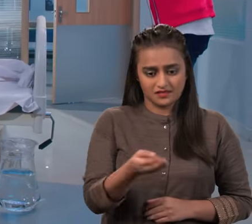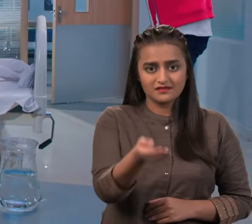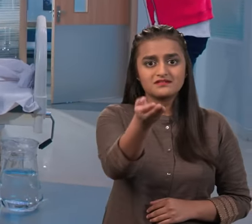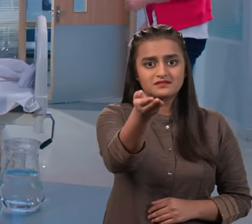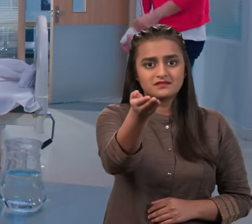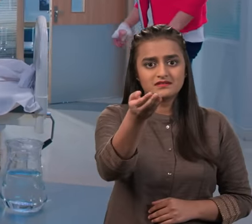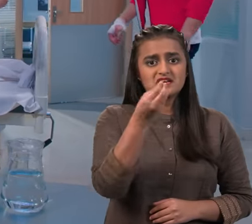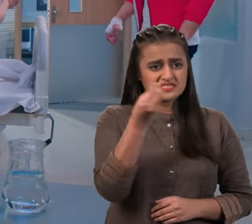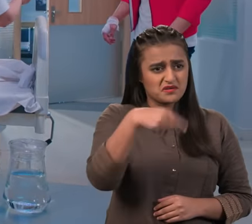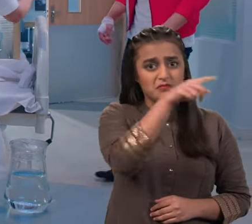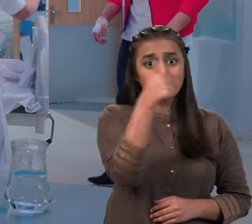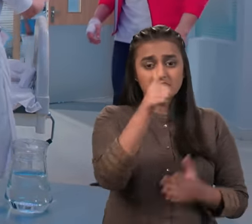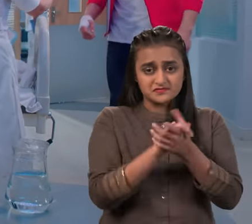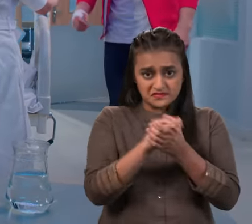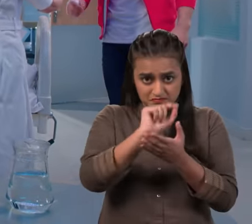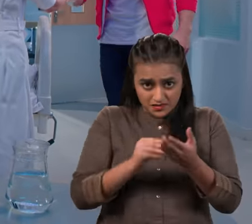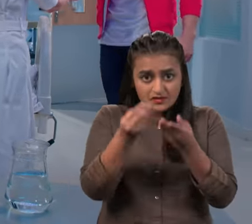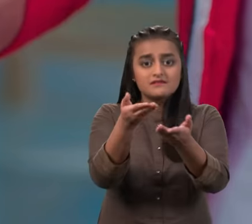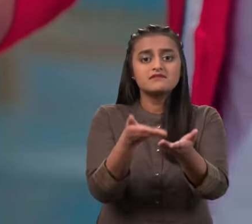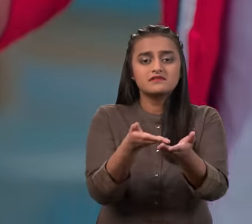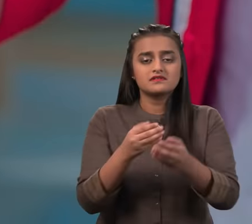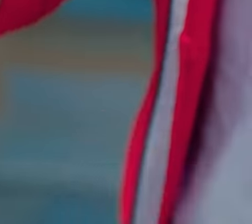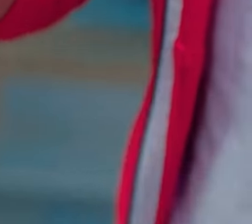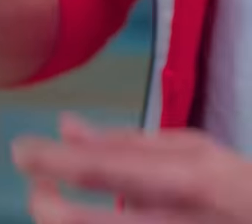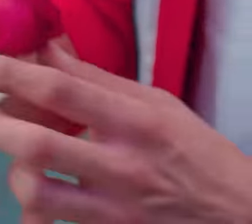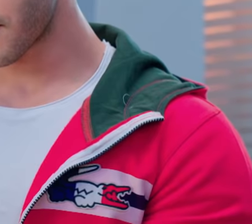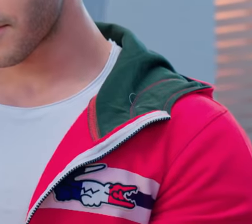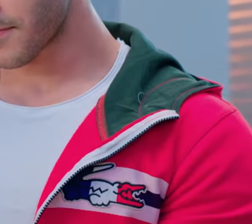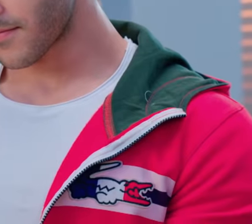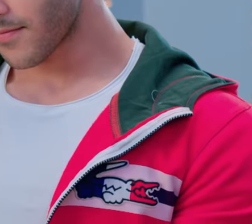ये लो, किसी ने आपको बेस्ट विशेस दिया है।